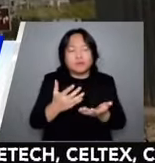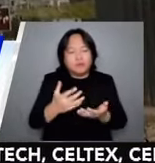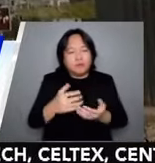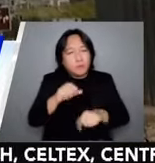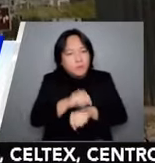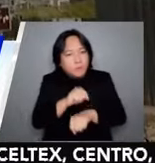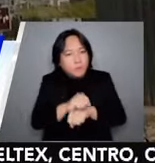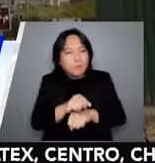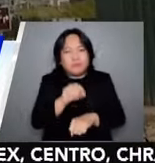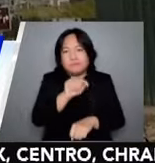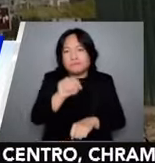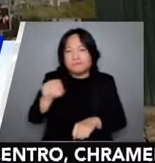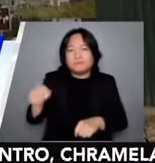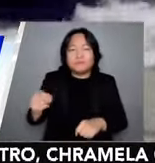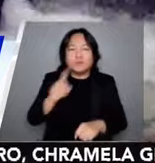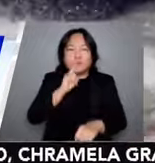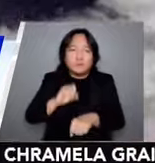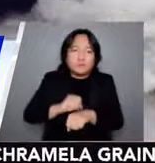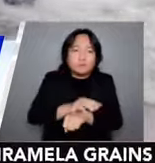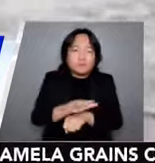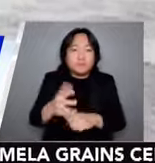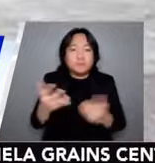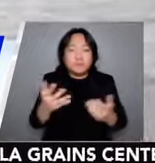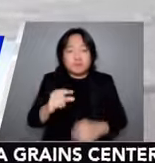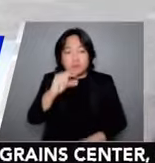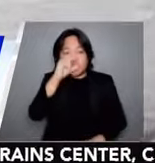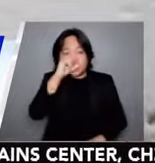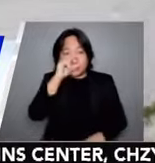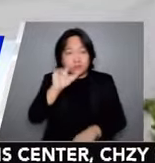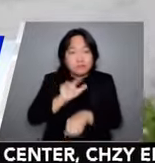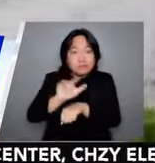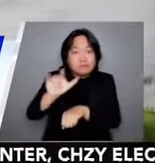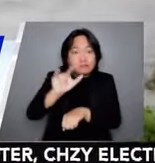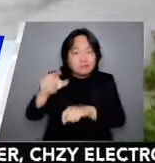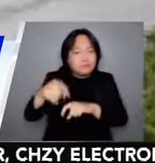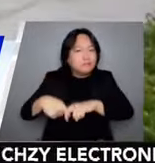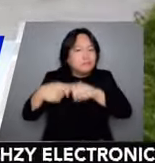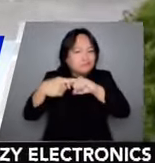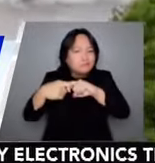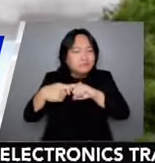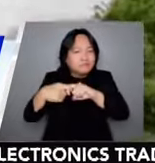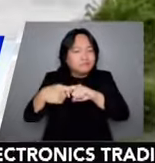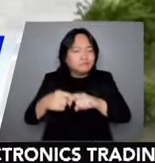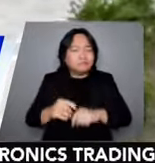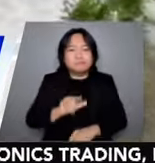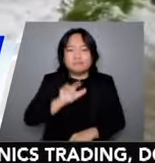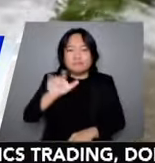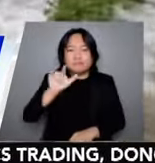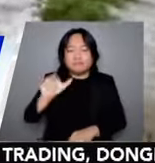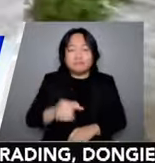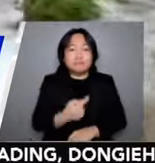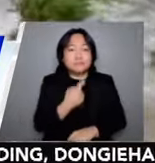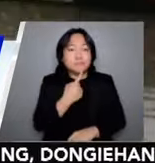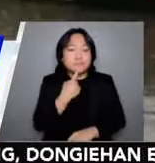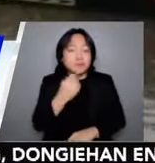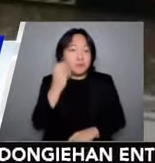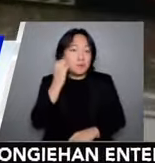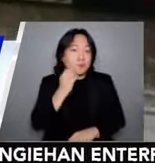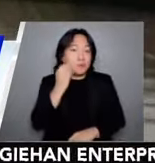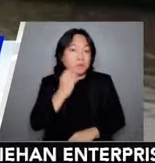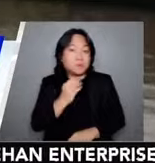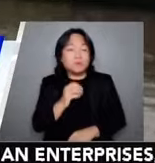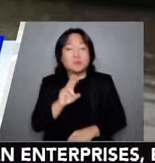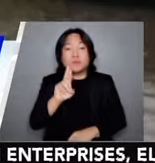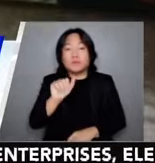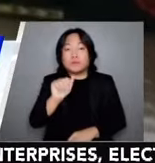rin ang operasyon sa Dubai Airport, kaya nakansila ang ilang flight. Ayon sa UAE National Center of Meteorology, magpapatuloy